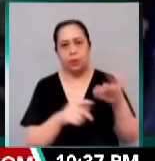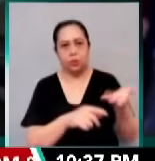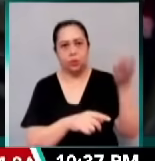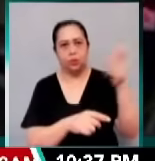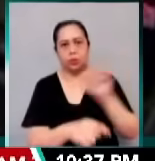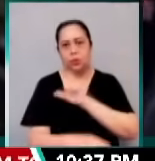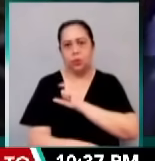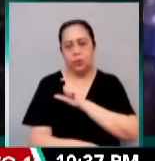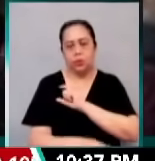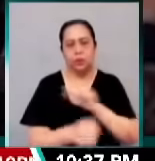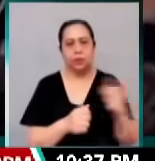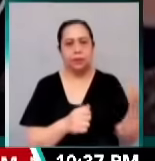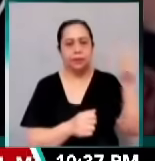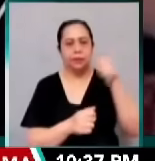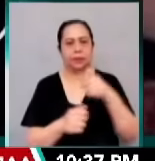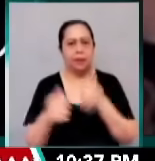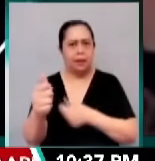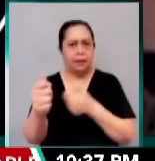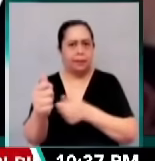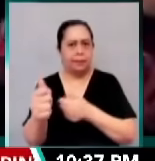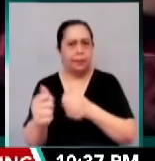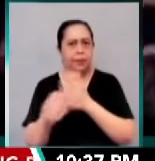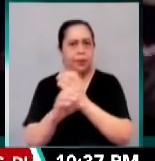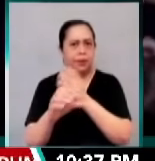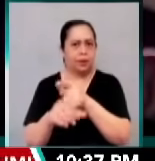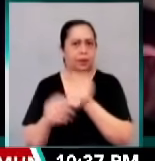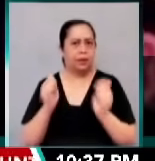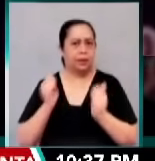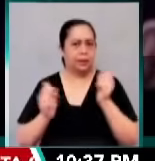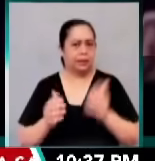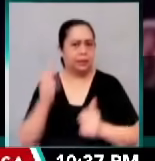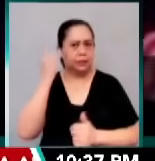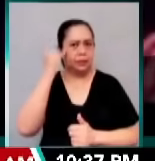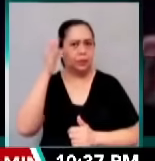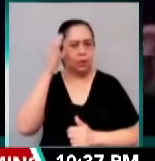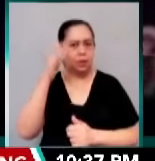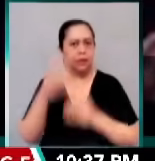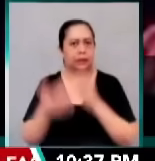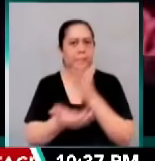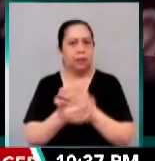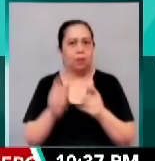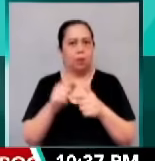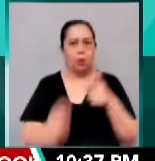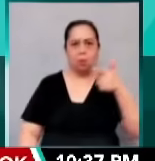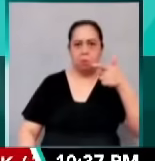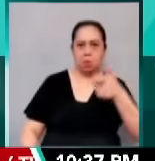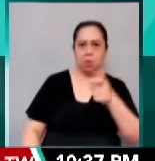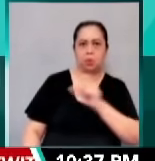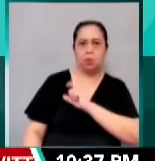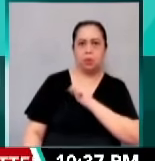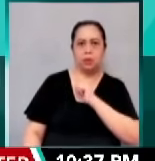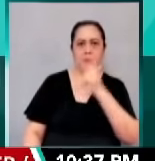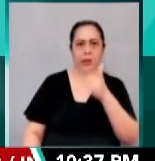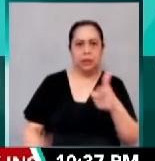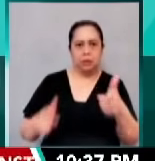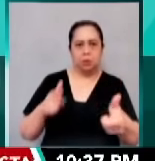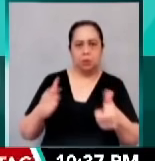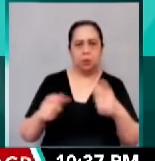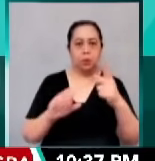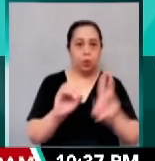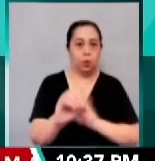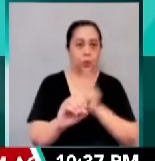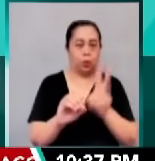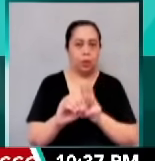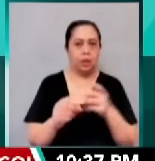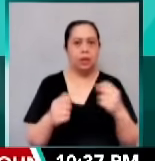Hinabol ng mga pulis ang sasakyan ng aktor. Napatigil lamang ito ng barili ng mga pulis ang tatlong gulong ito. Isang delivery rider naman